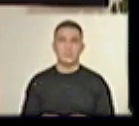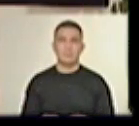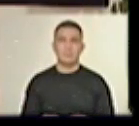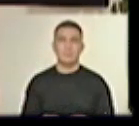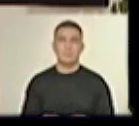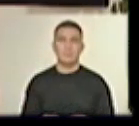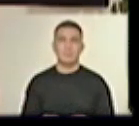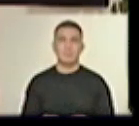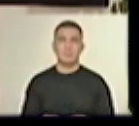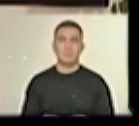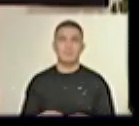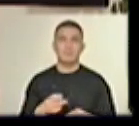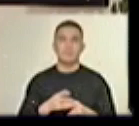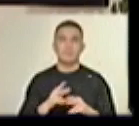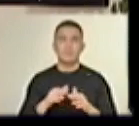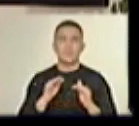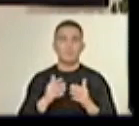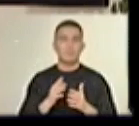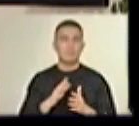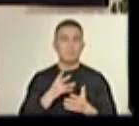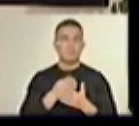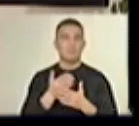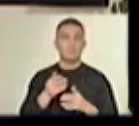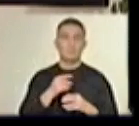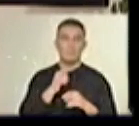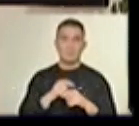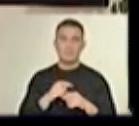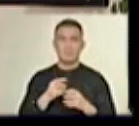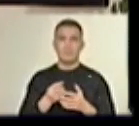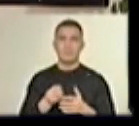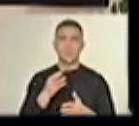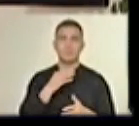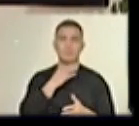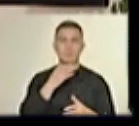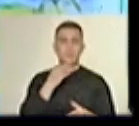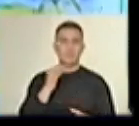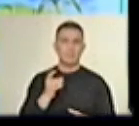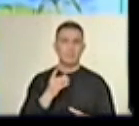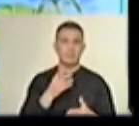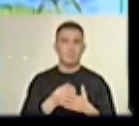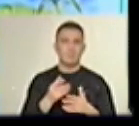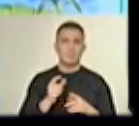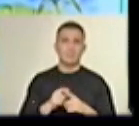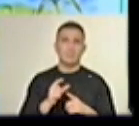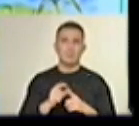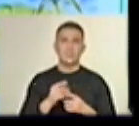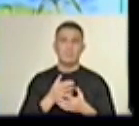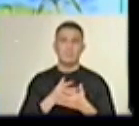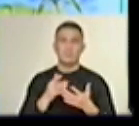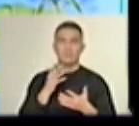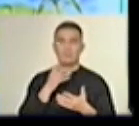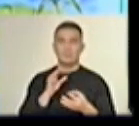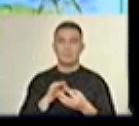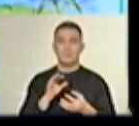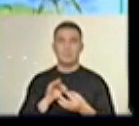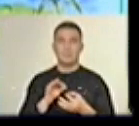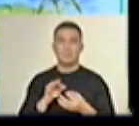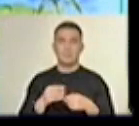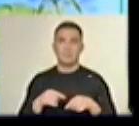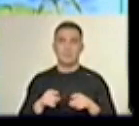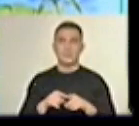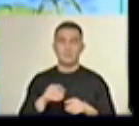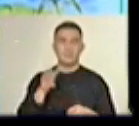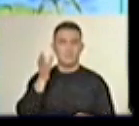Пришвин не устает восхищаться птицей. Несколько раз в тексте встречается восклицание «такой